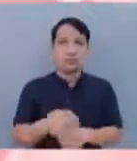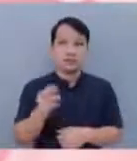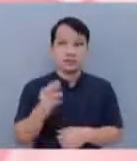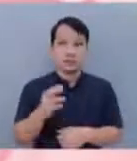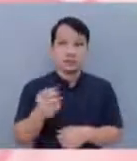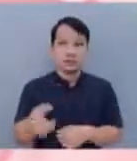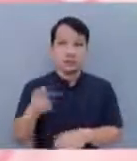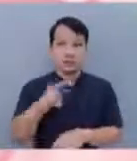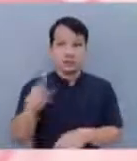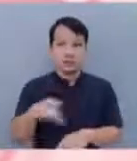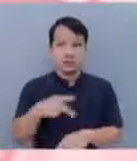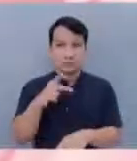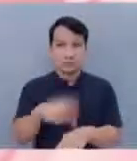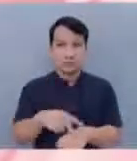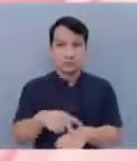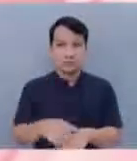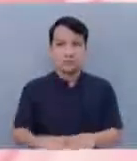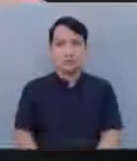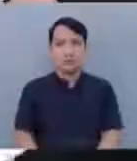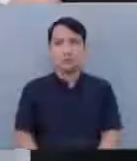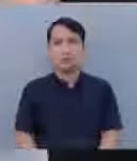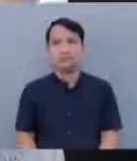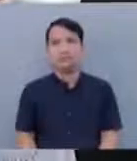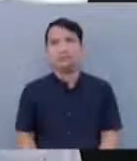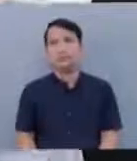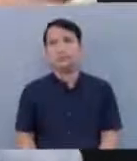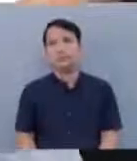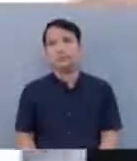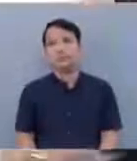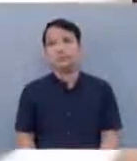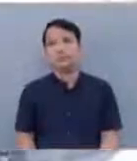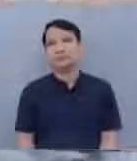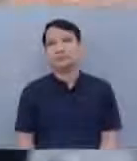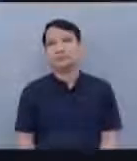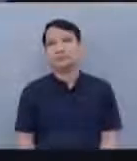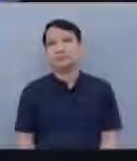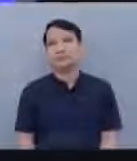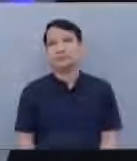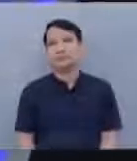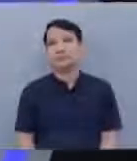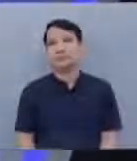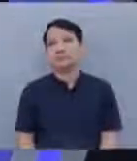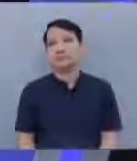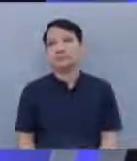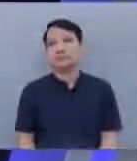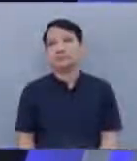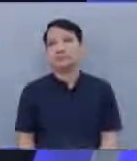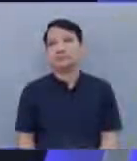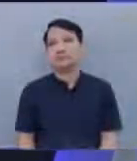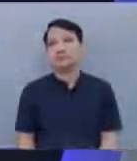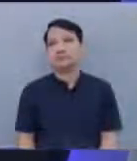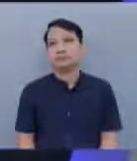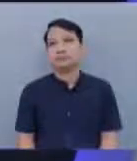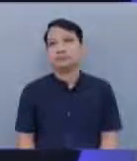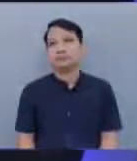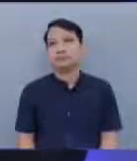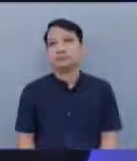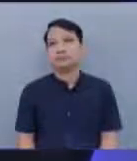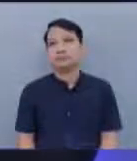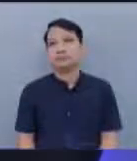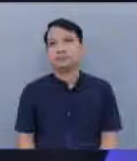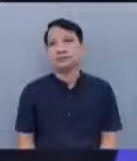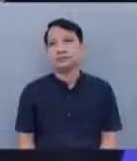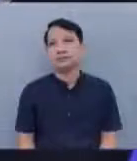and Shine Pilipinas! Presenting Julia Daniel. Stream them po on